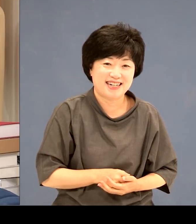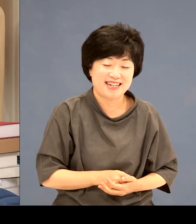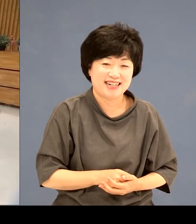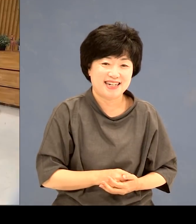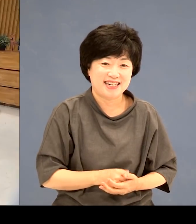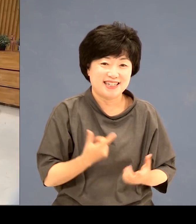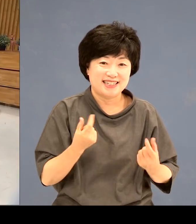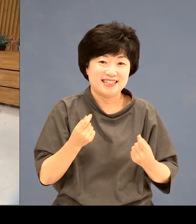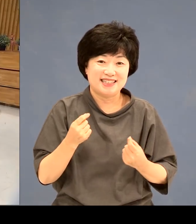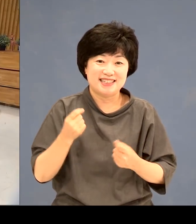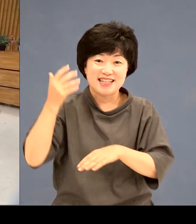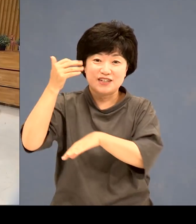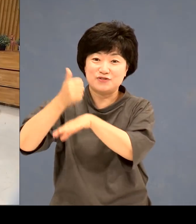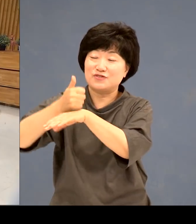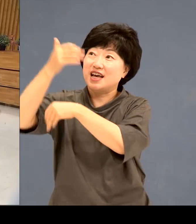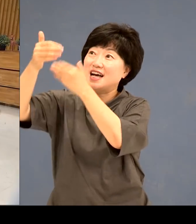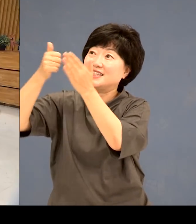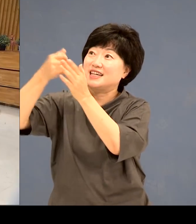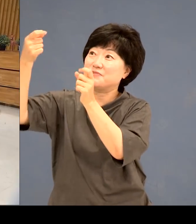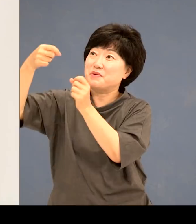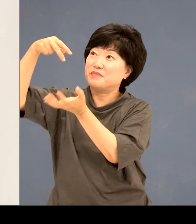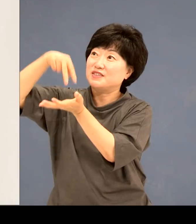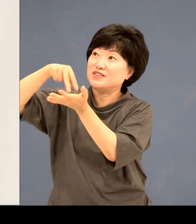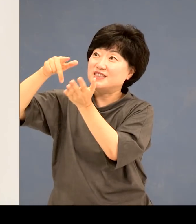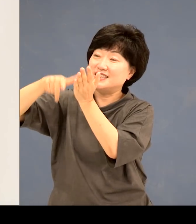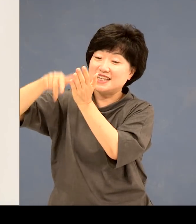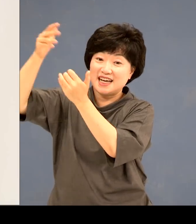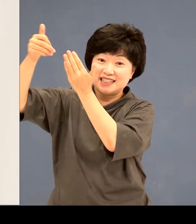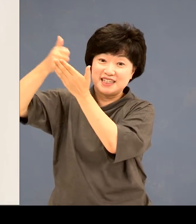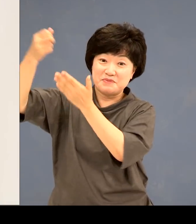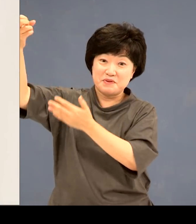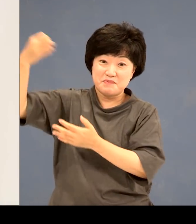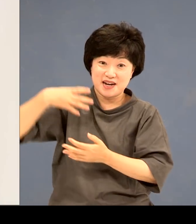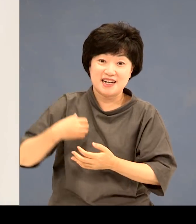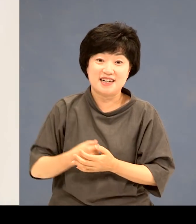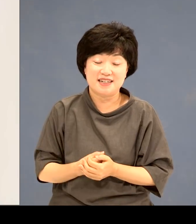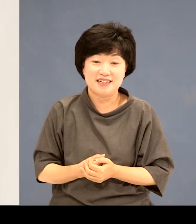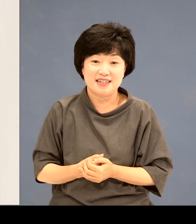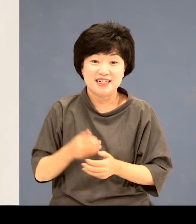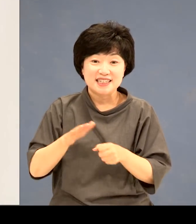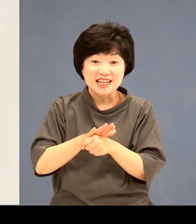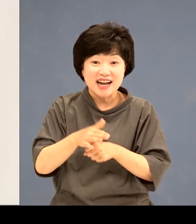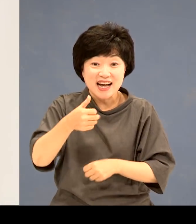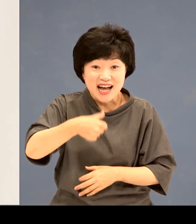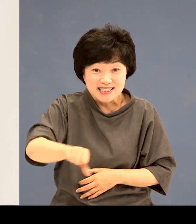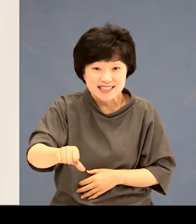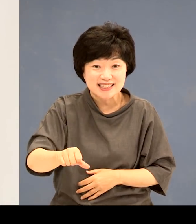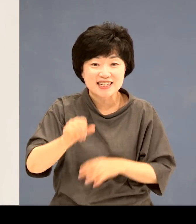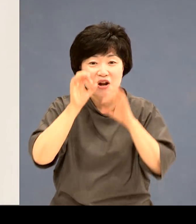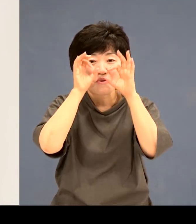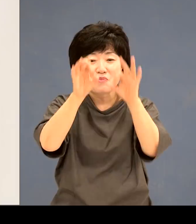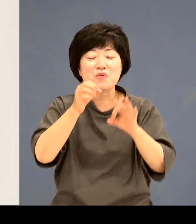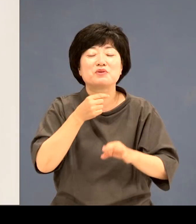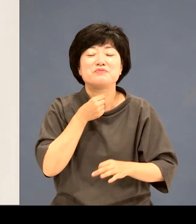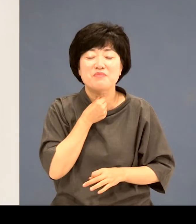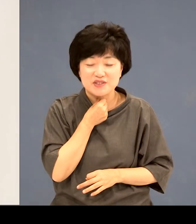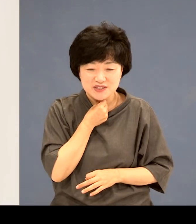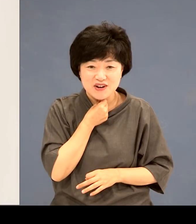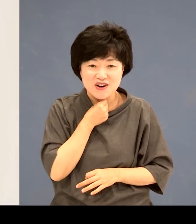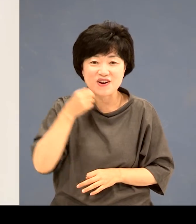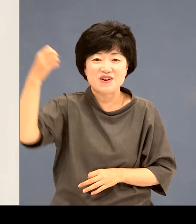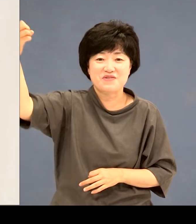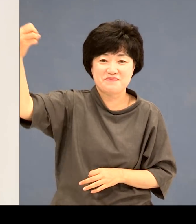이렇게 하거든요. 제가. 그래서 나중에 하나님 앞에 섰을 때 하나님께서 저를 보시고 사랑하는